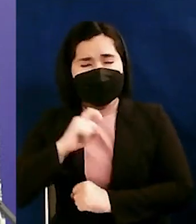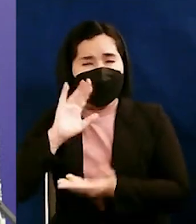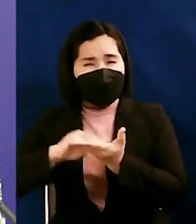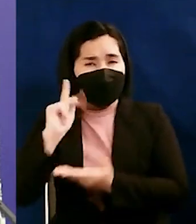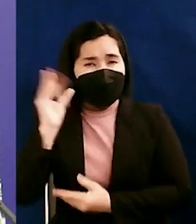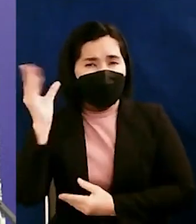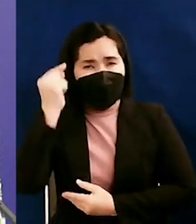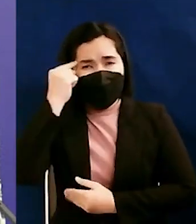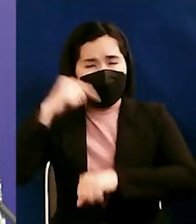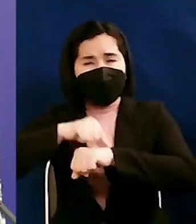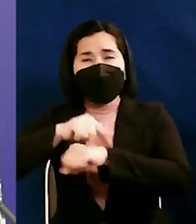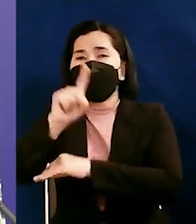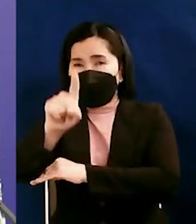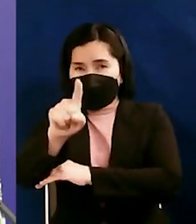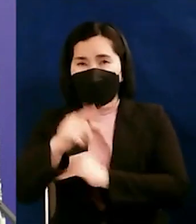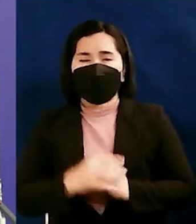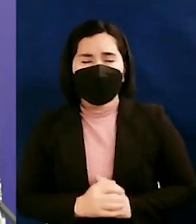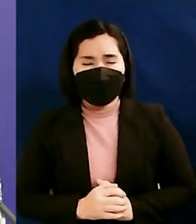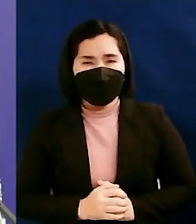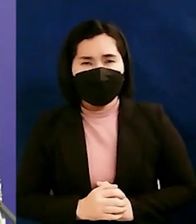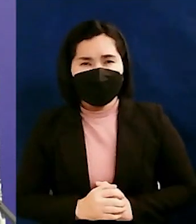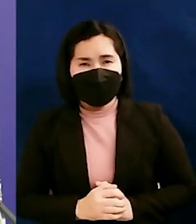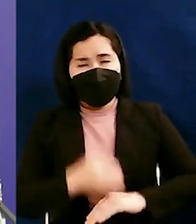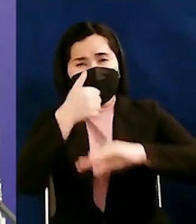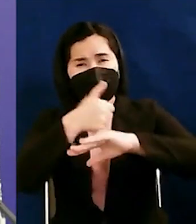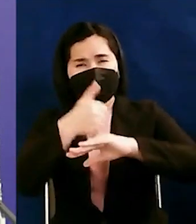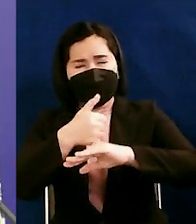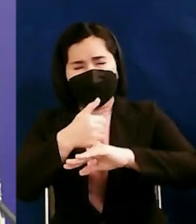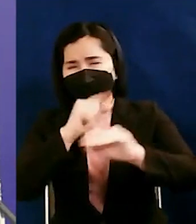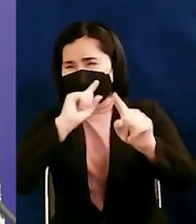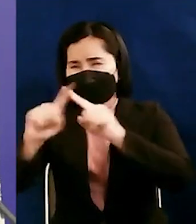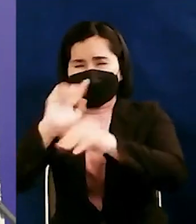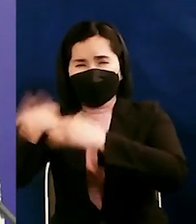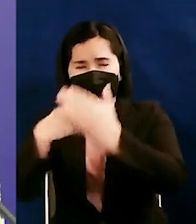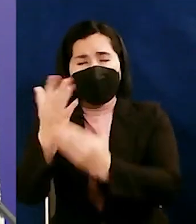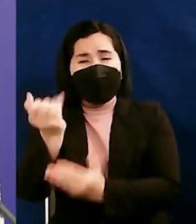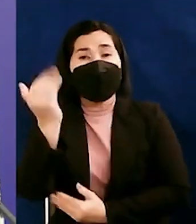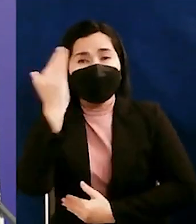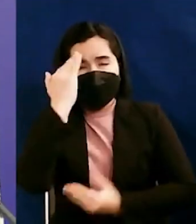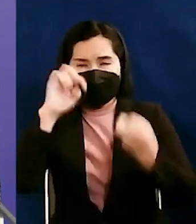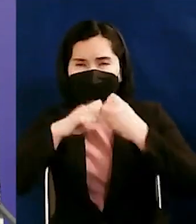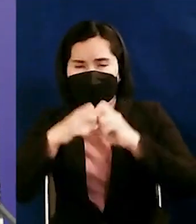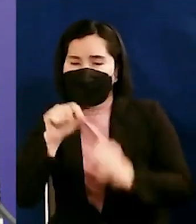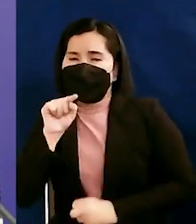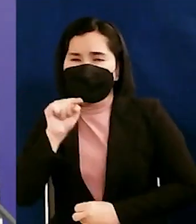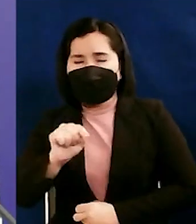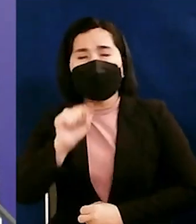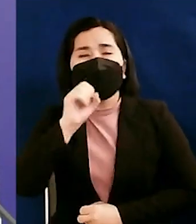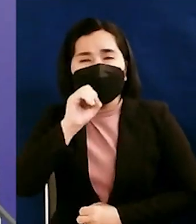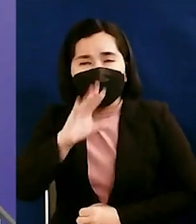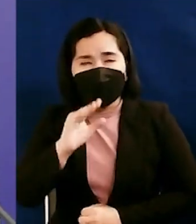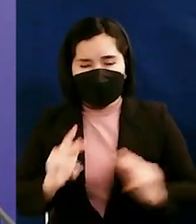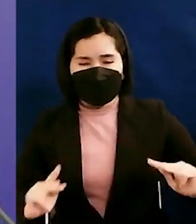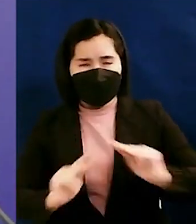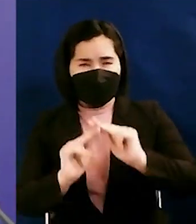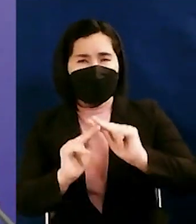ครับถ้าผู้บริหารทุกระดับก็ได้รับทราบนะครับก็ได้สั่งการนะครับให้กับทางกระ